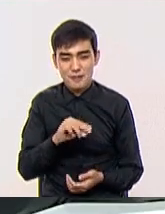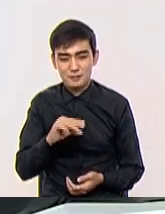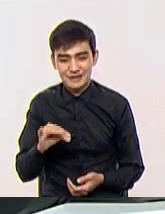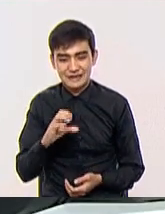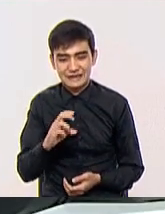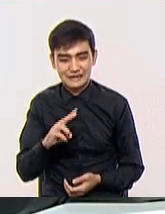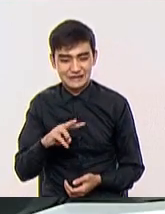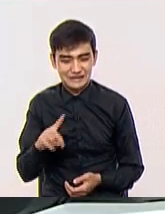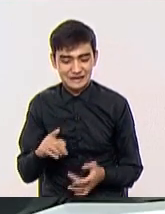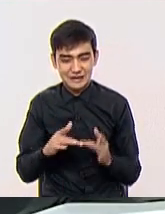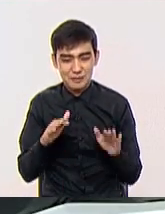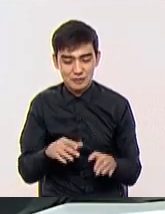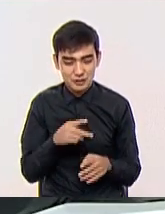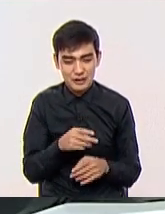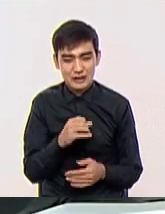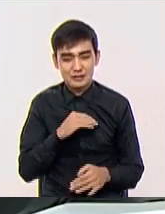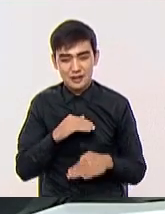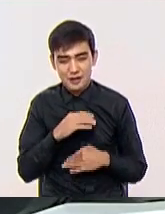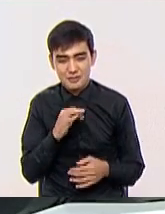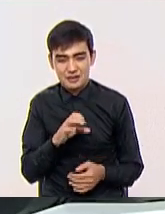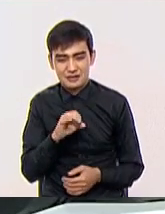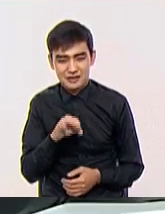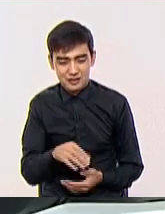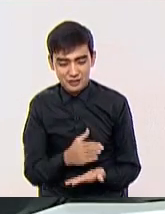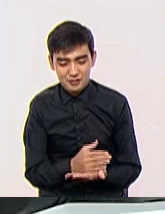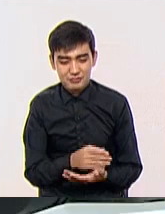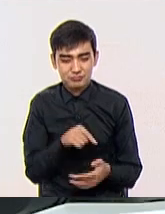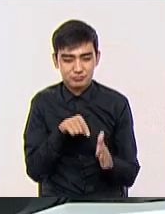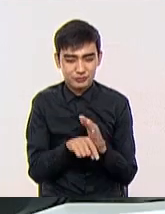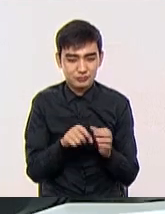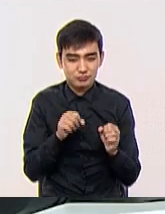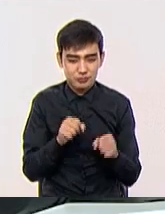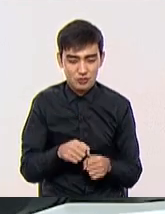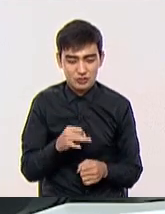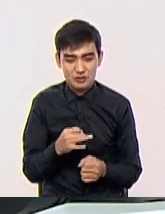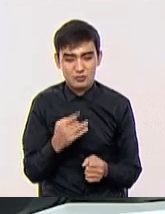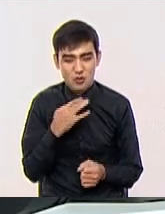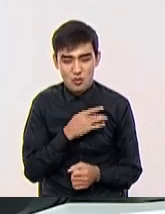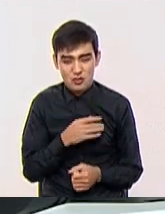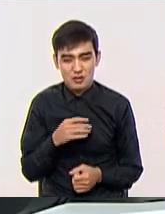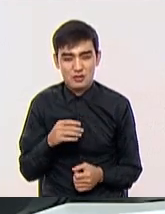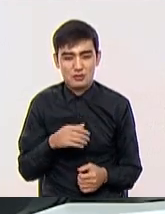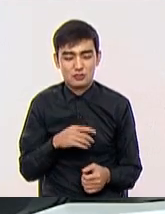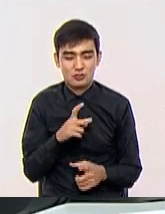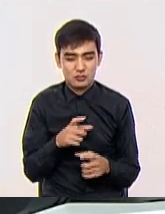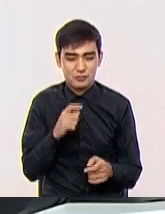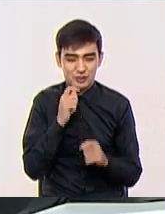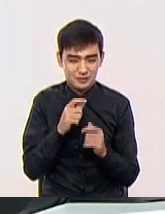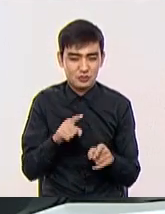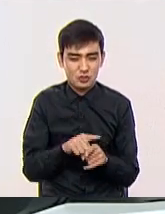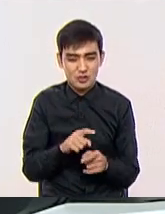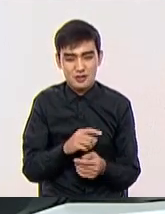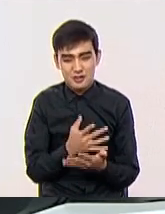Pepsi.kz. Это и в Инстаграме, и сайт. Впереди будет очень много активностей, призов,